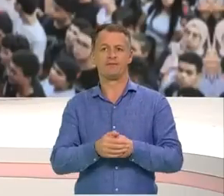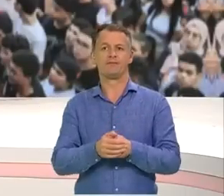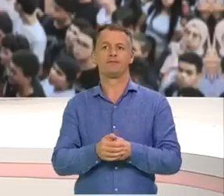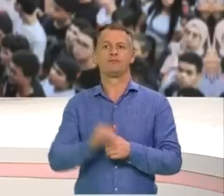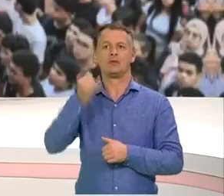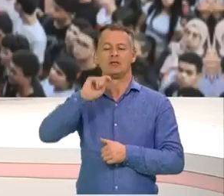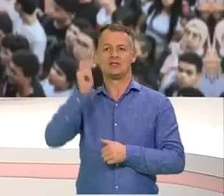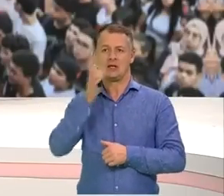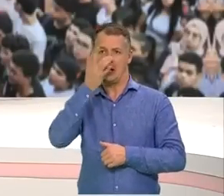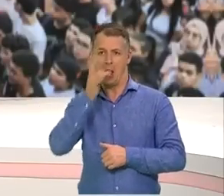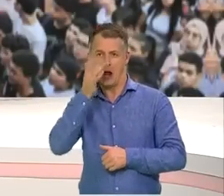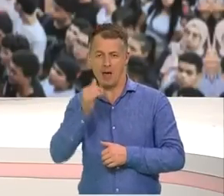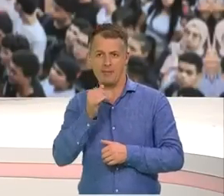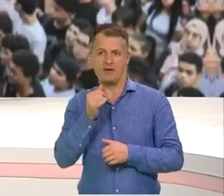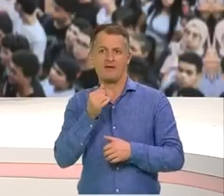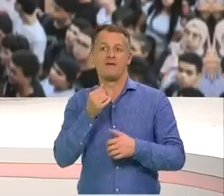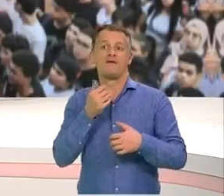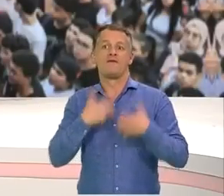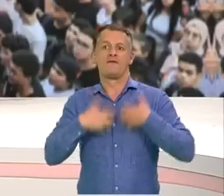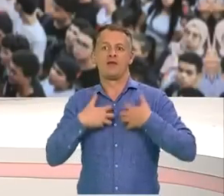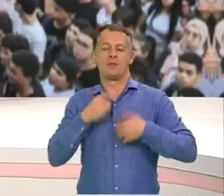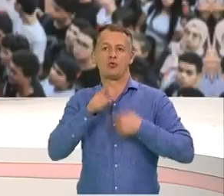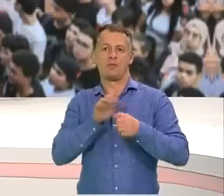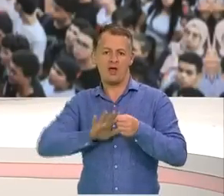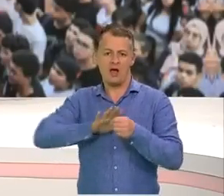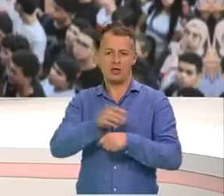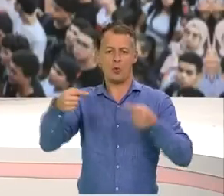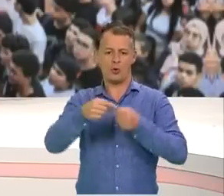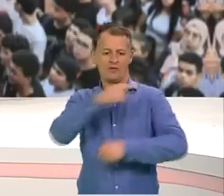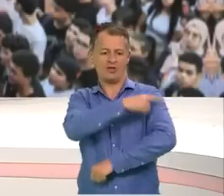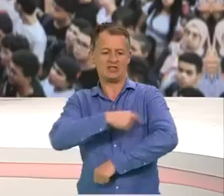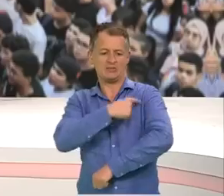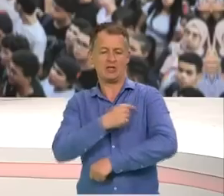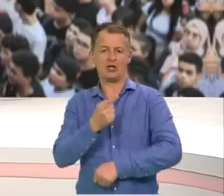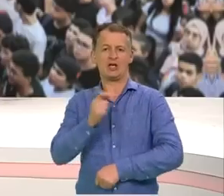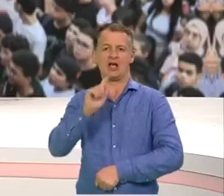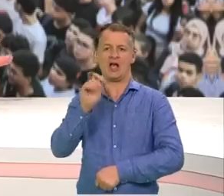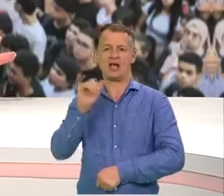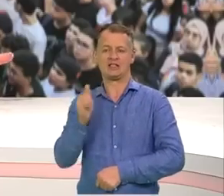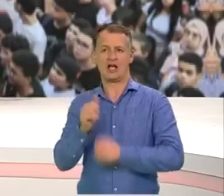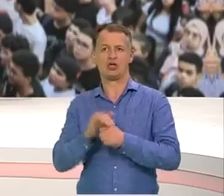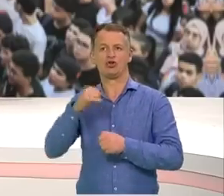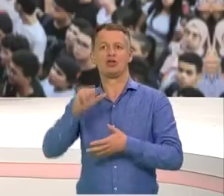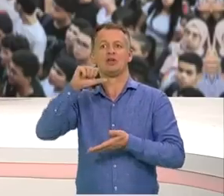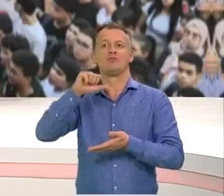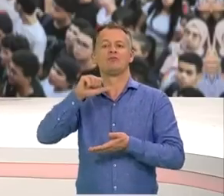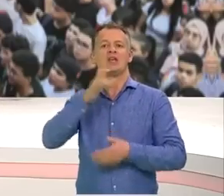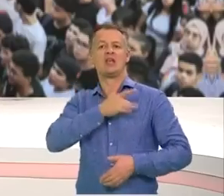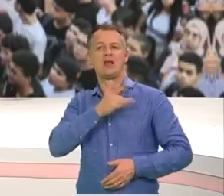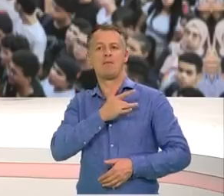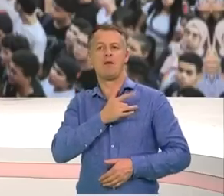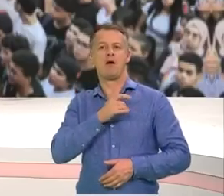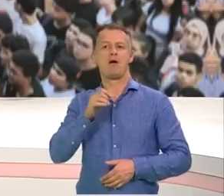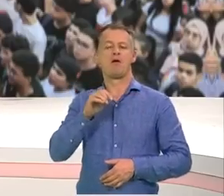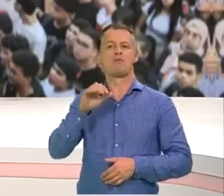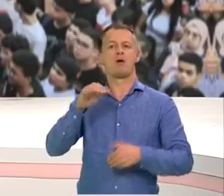Orientul Mijlociu fierbe după atacul asupra spitalului din Gaza. Nu doar în lumea arabă sunt proteste violente, ci și în inima Americii. Peste 300